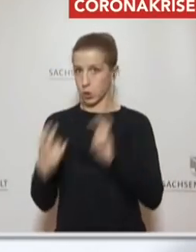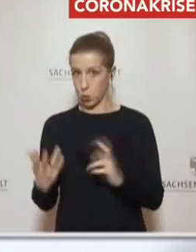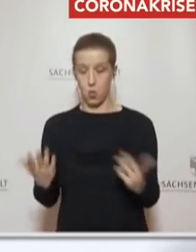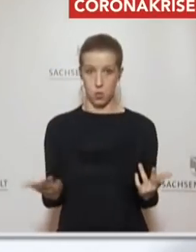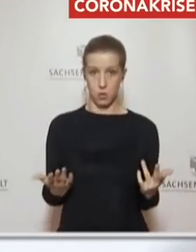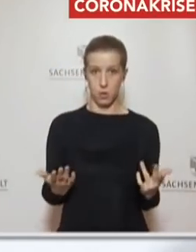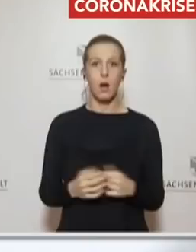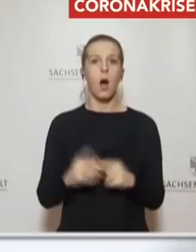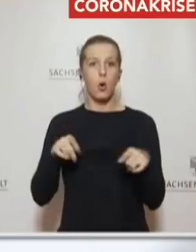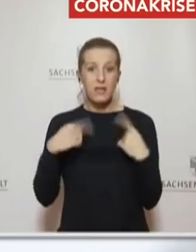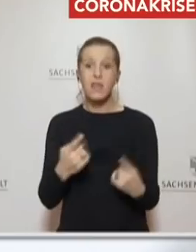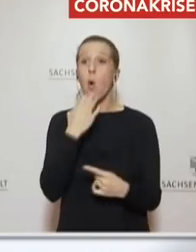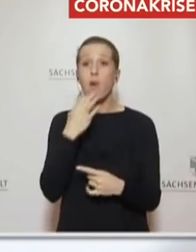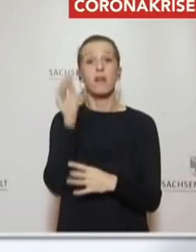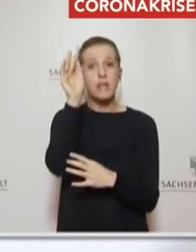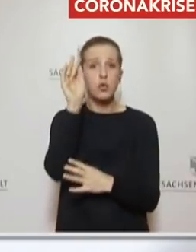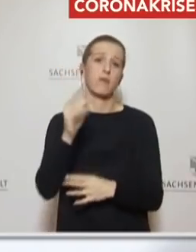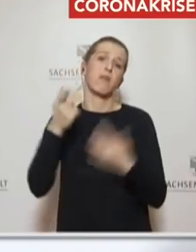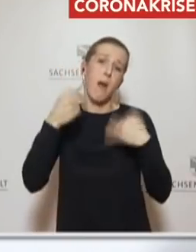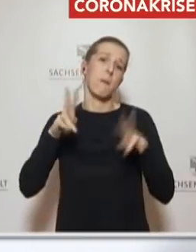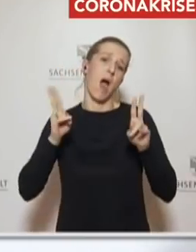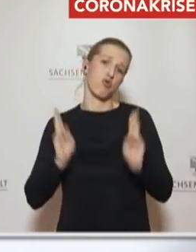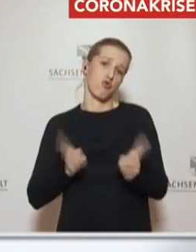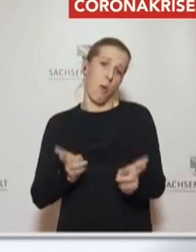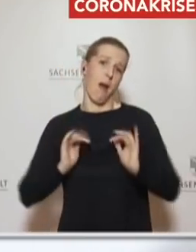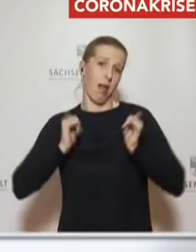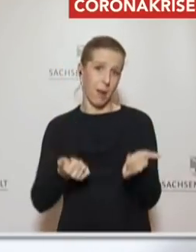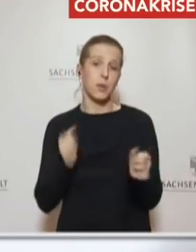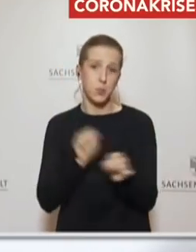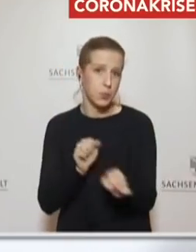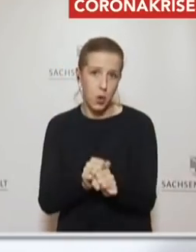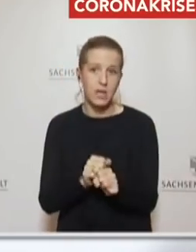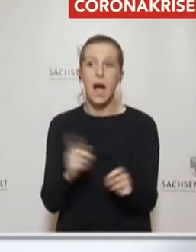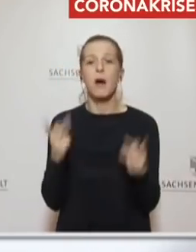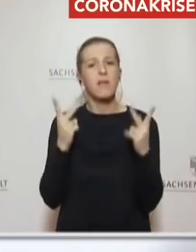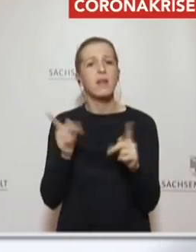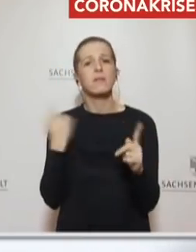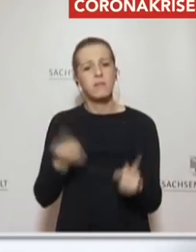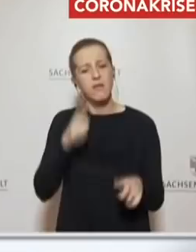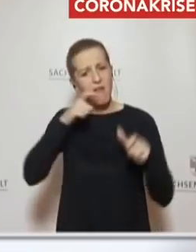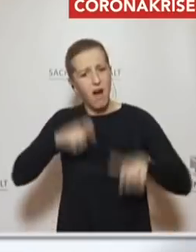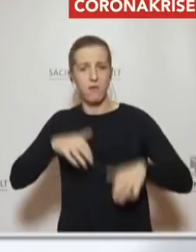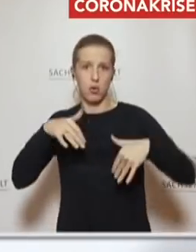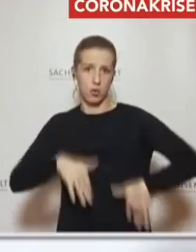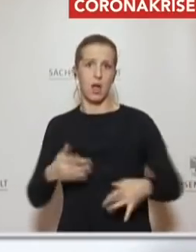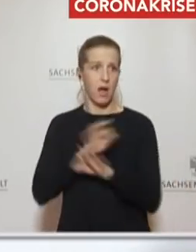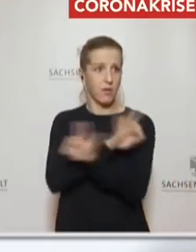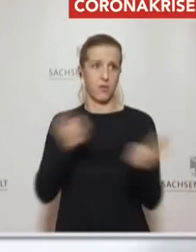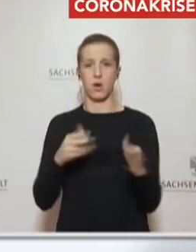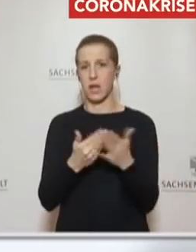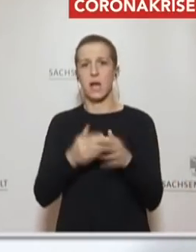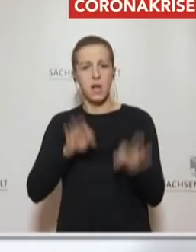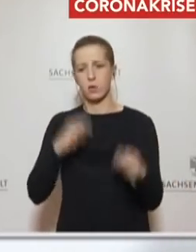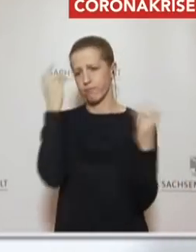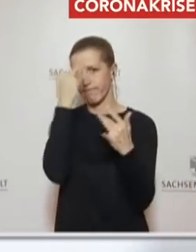wieder in die Normalität gemeinsam und verantwortungsbewusst und verantwortbar gehen zu können. Parallel wird